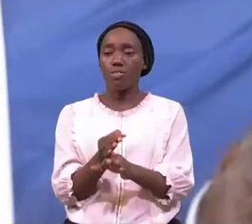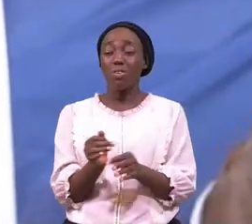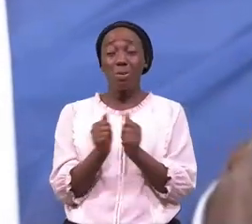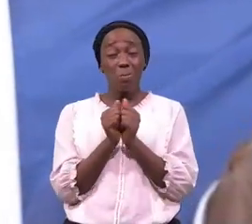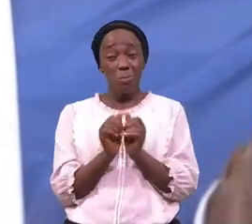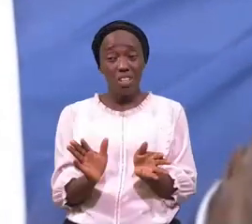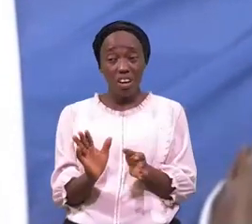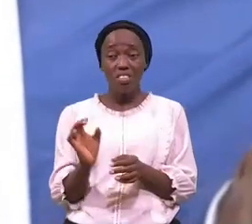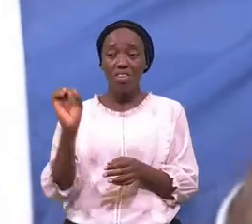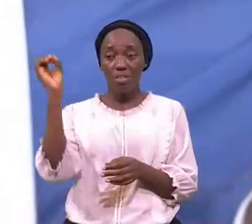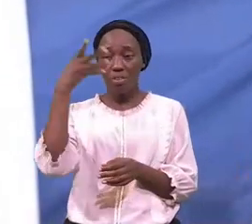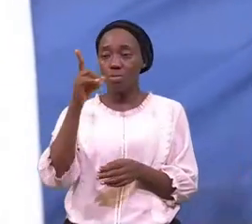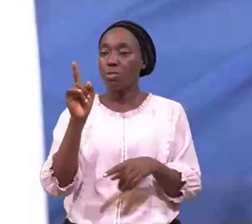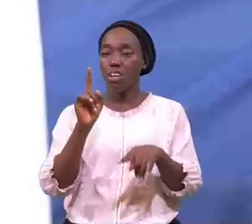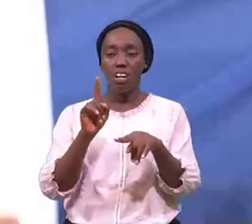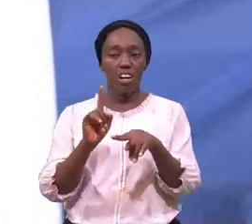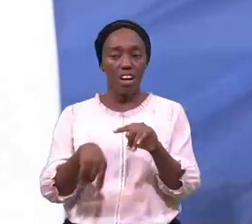Mais parce que sans la grâce, on ne peut pas être sauvé.